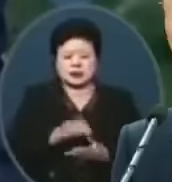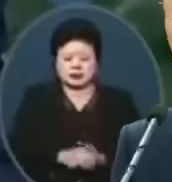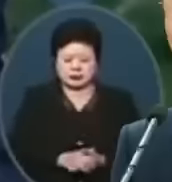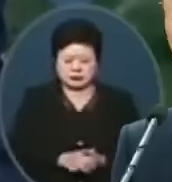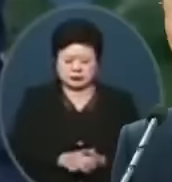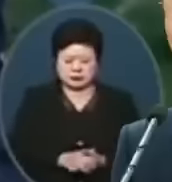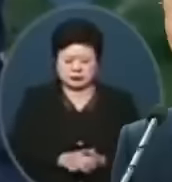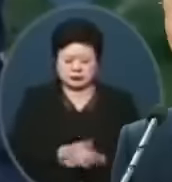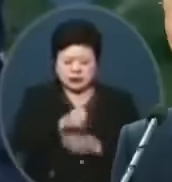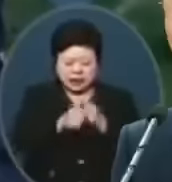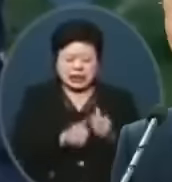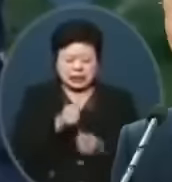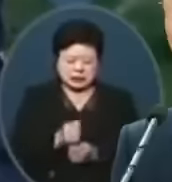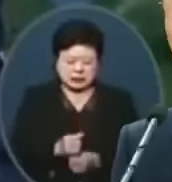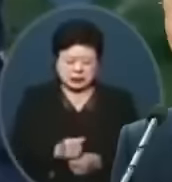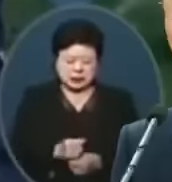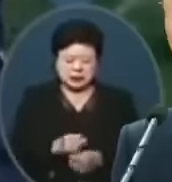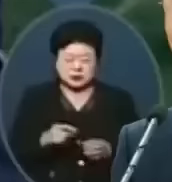하나님께서 눈 감아 주시겠지.